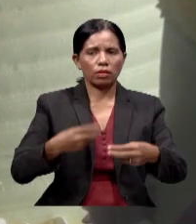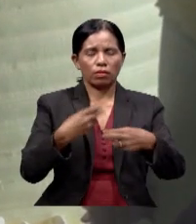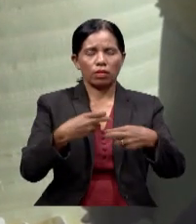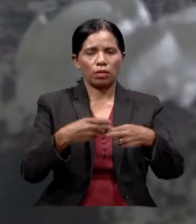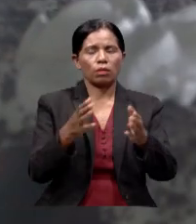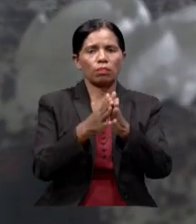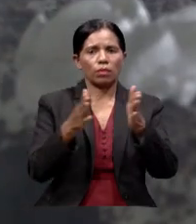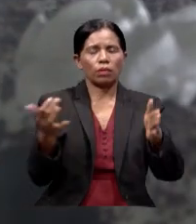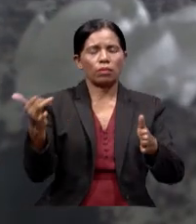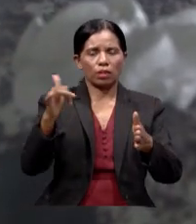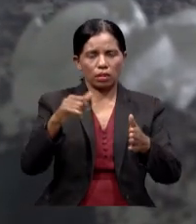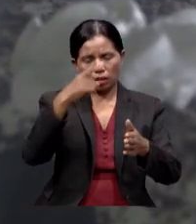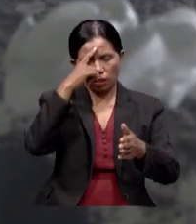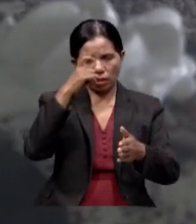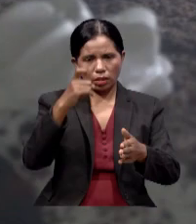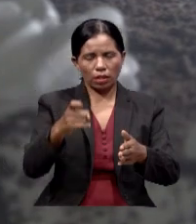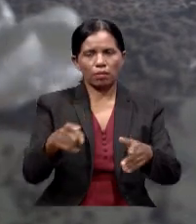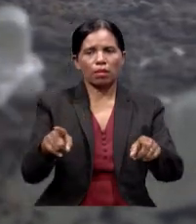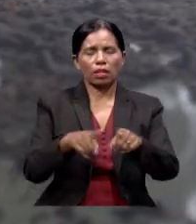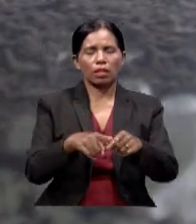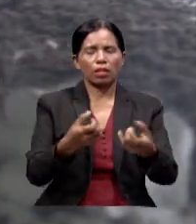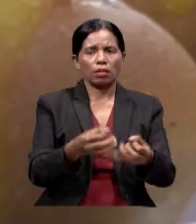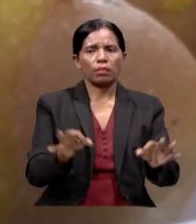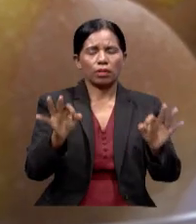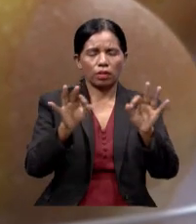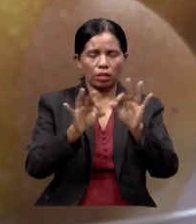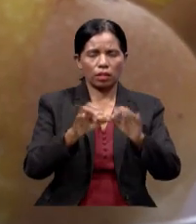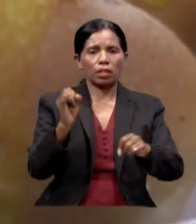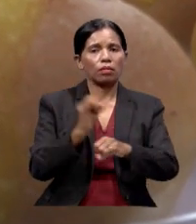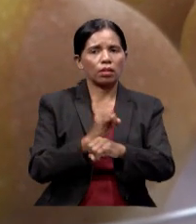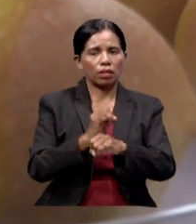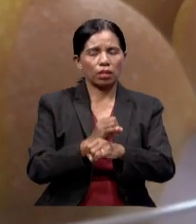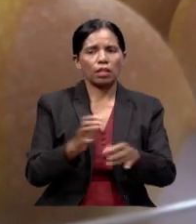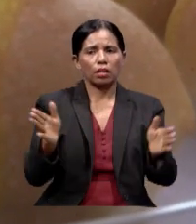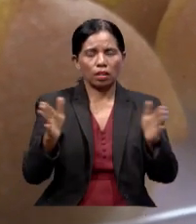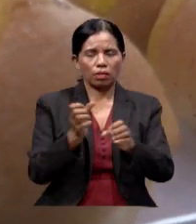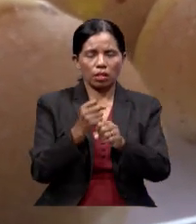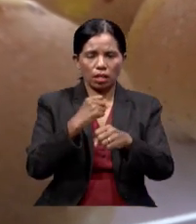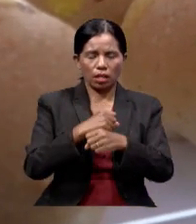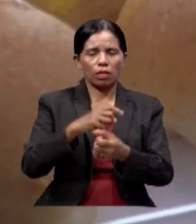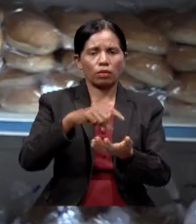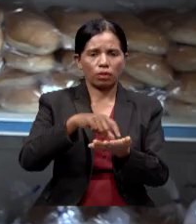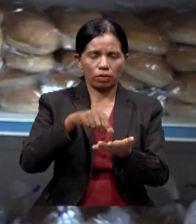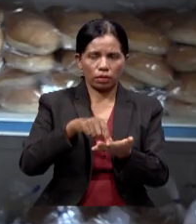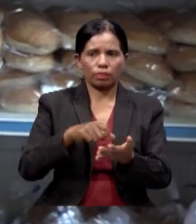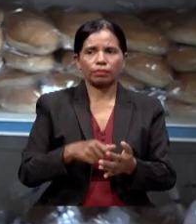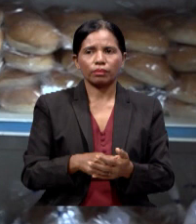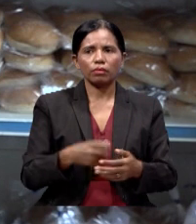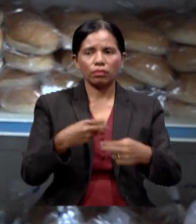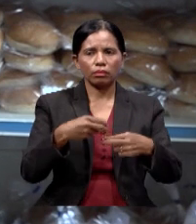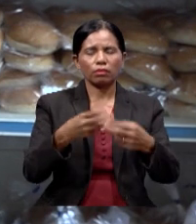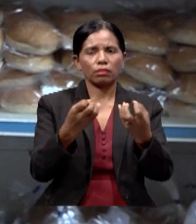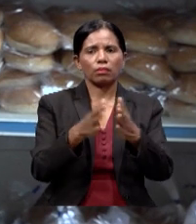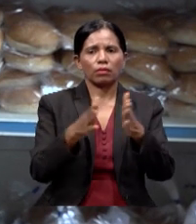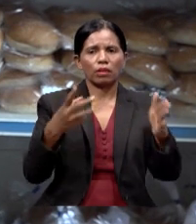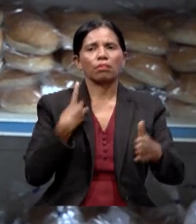basira tamba masimidar nudar materia importante ba industria ki nebe halodosi impacto barak ba ami tamba